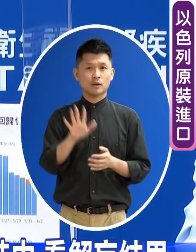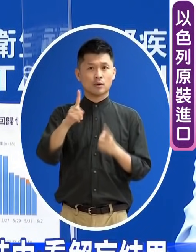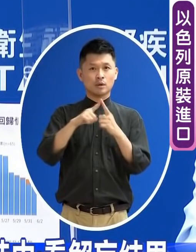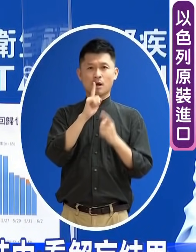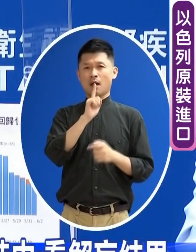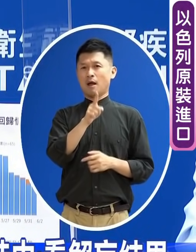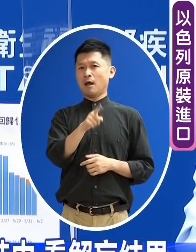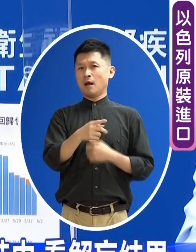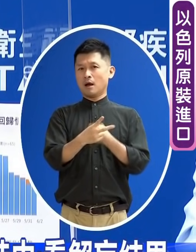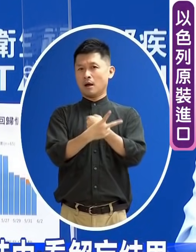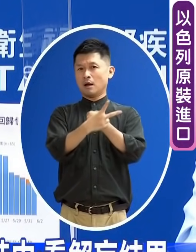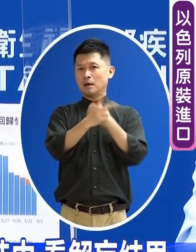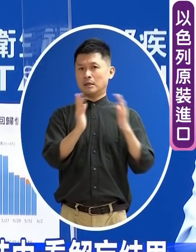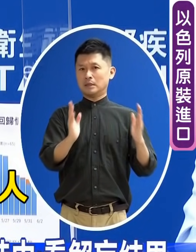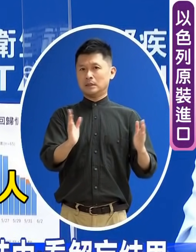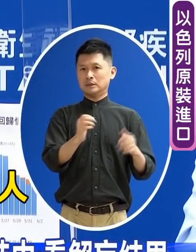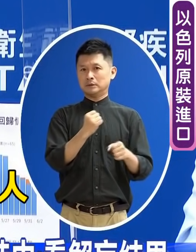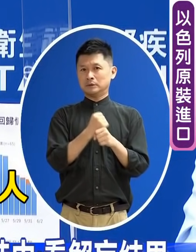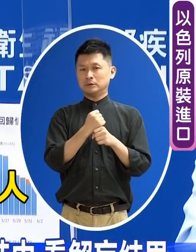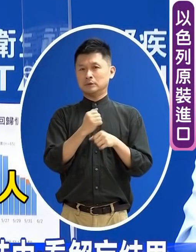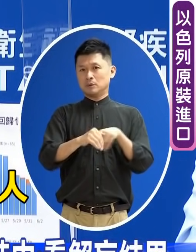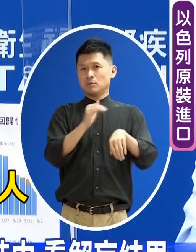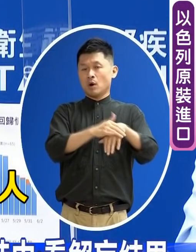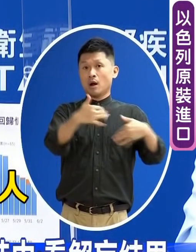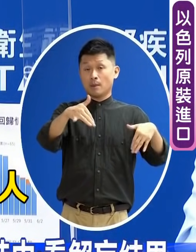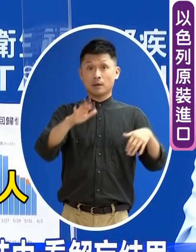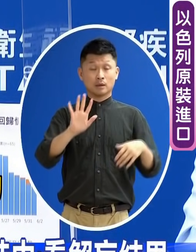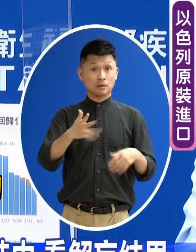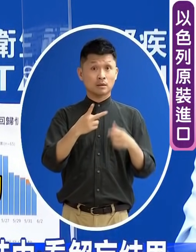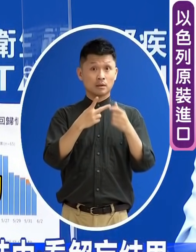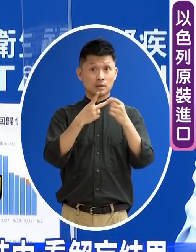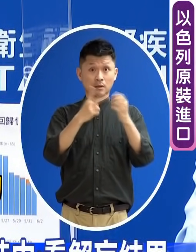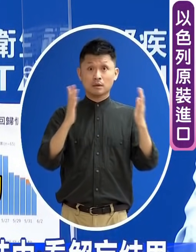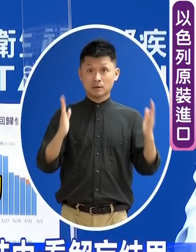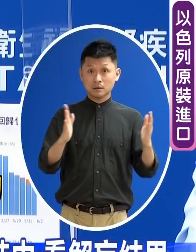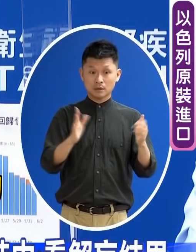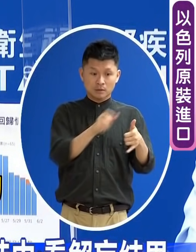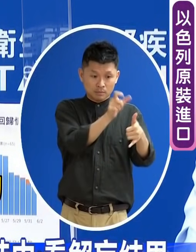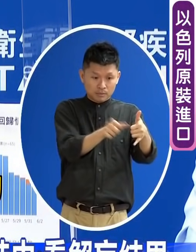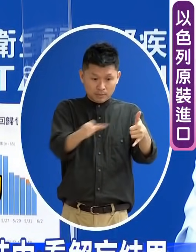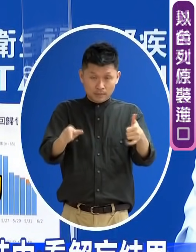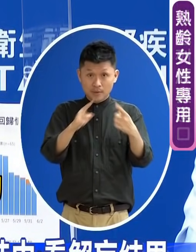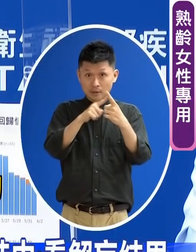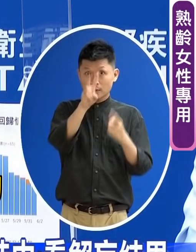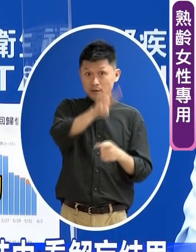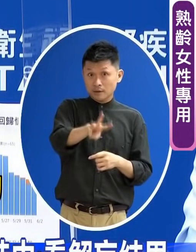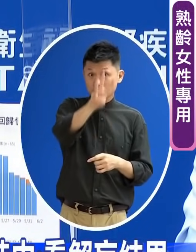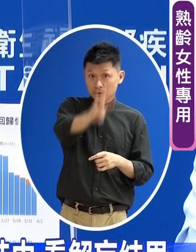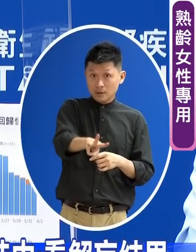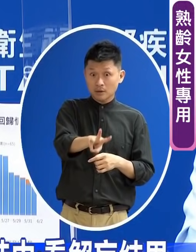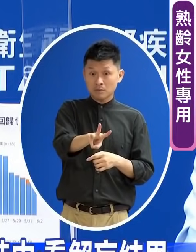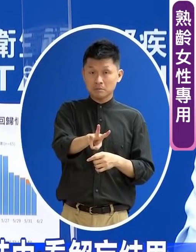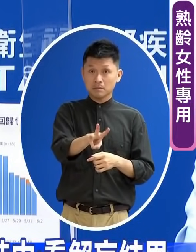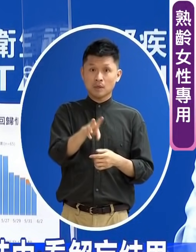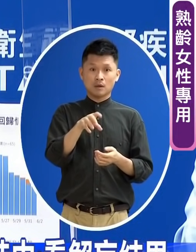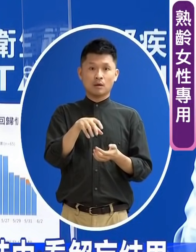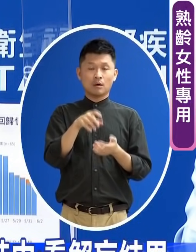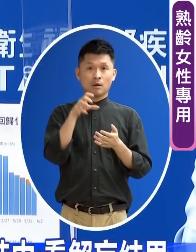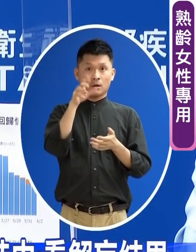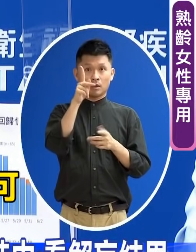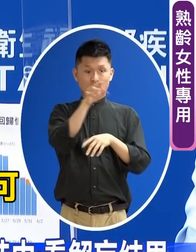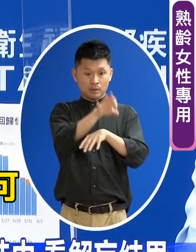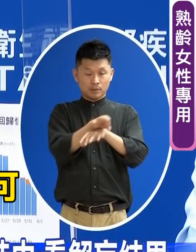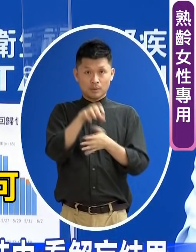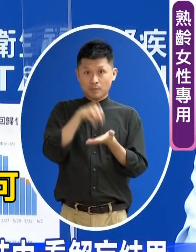二期哈也没有做的怎么样，但是二期里面我们这3000人哈是有一个科学的证据的哈，但没有代表就是